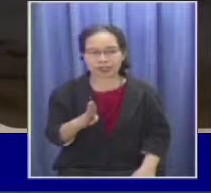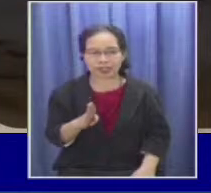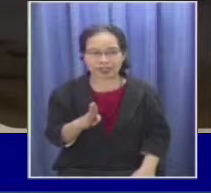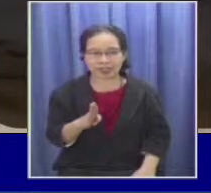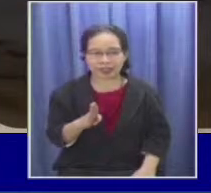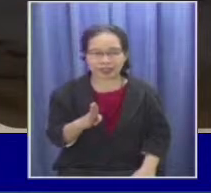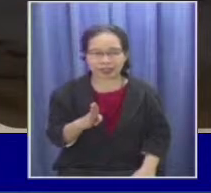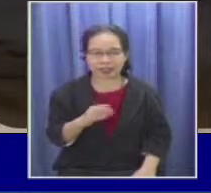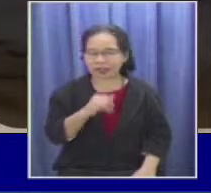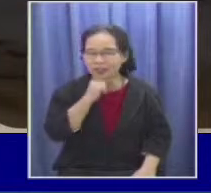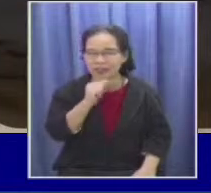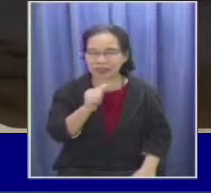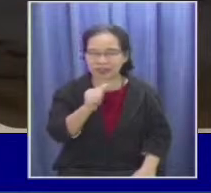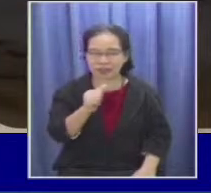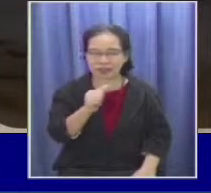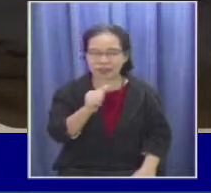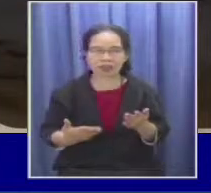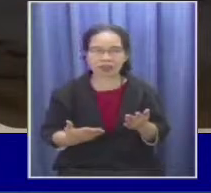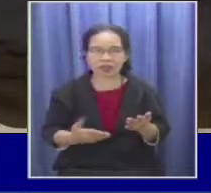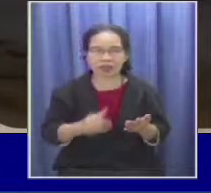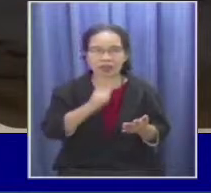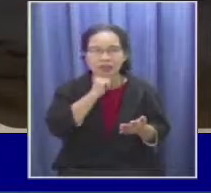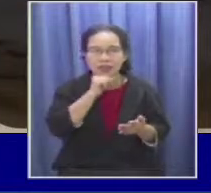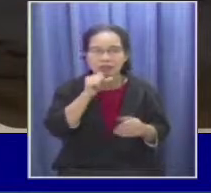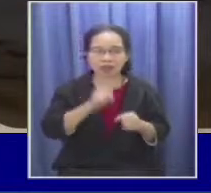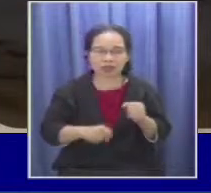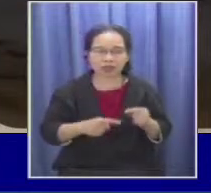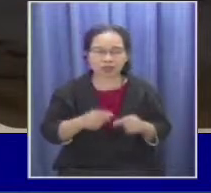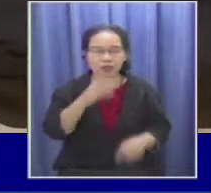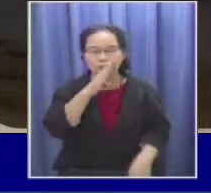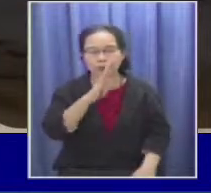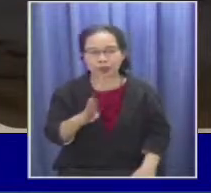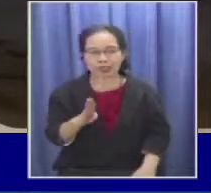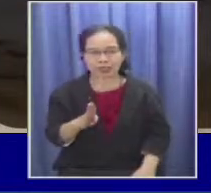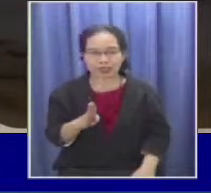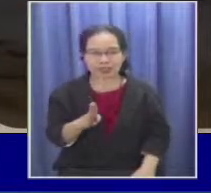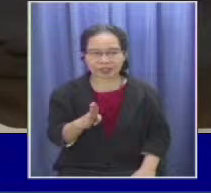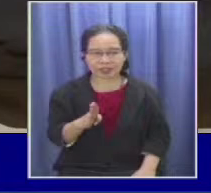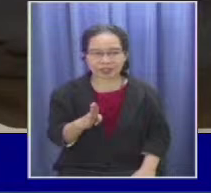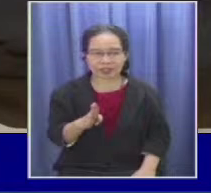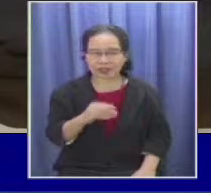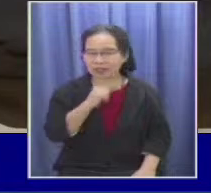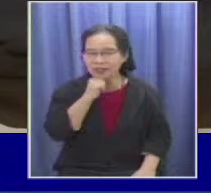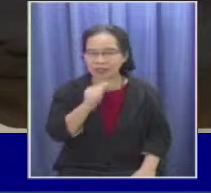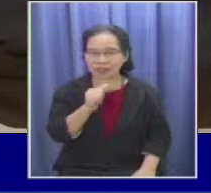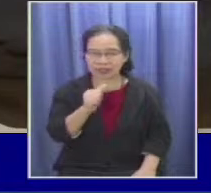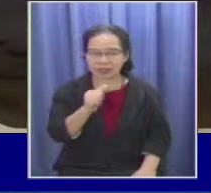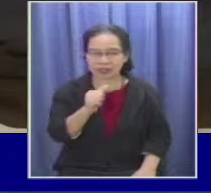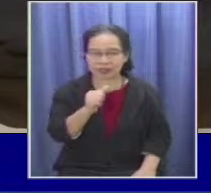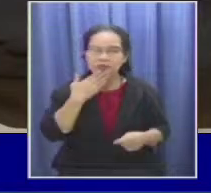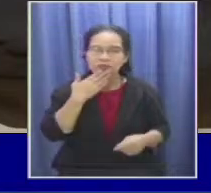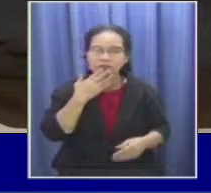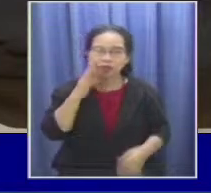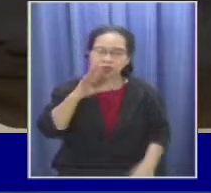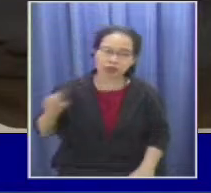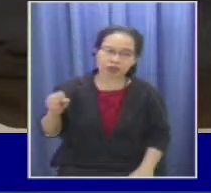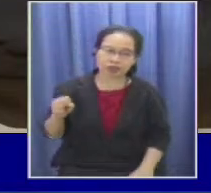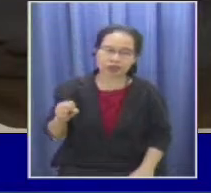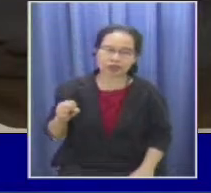krono aramu na inhyira ne no mifiri menuanom ensese yenum ba no sa ene de Yakobo